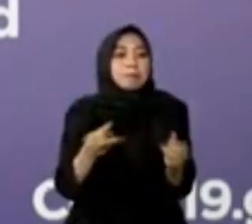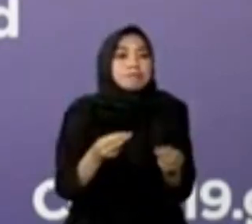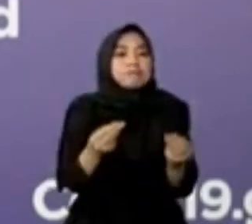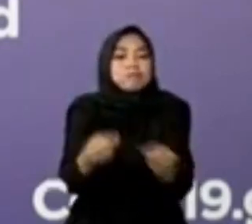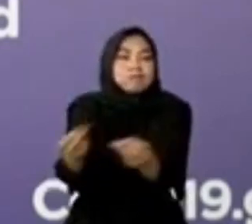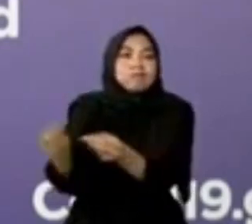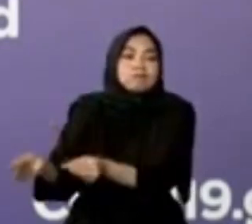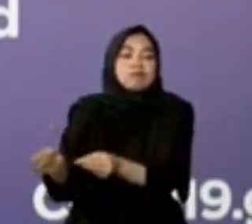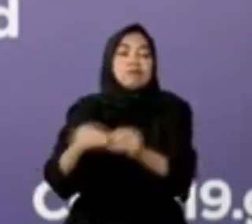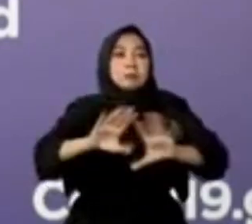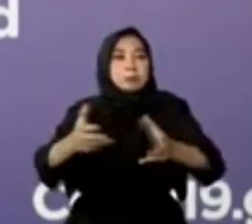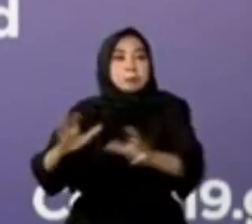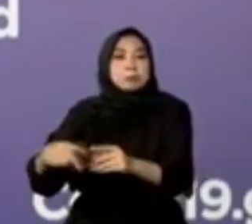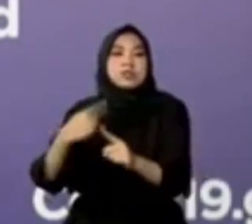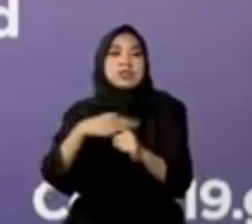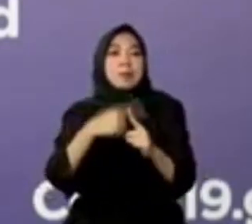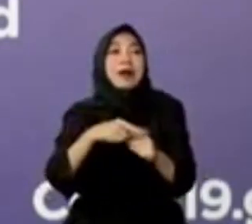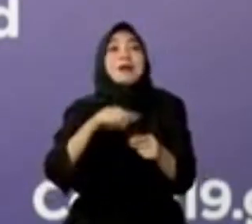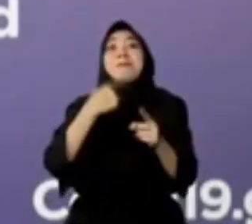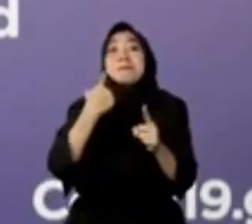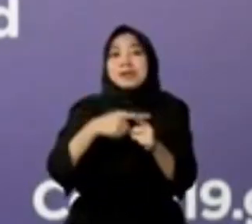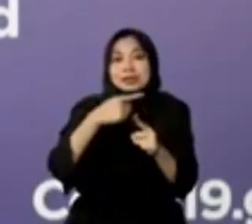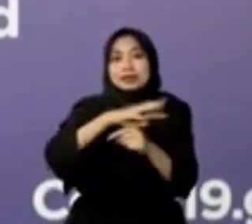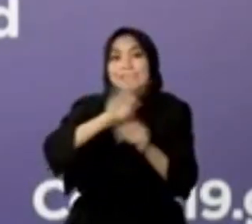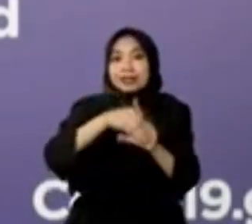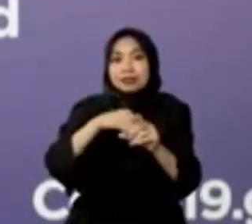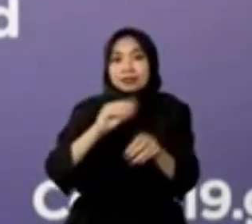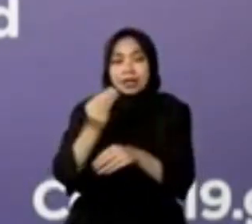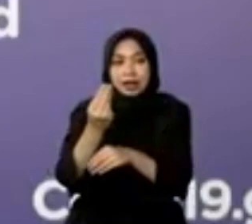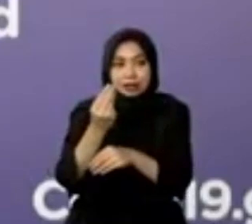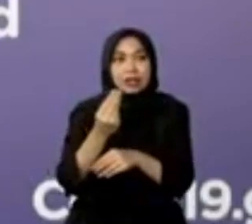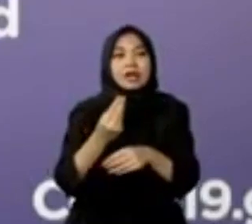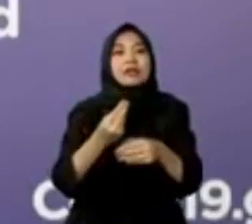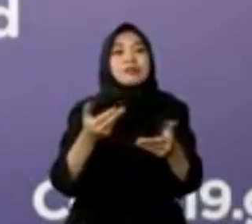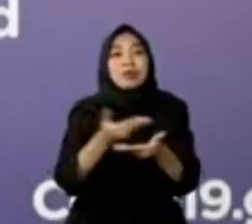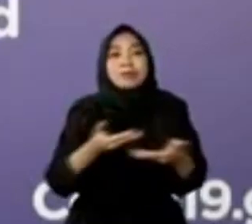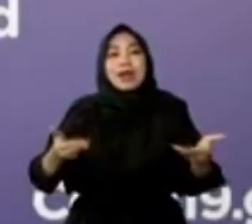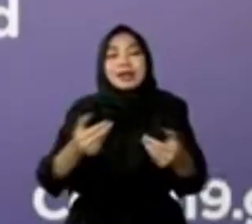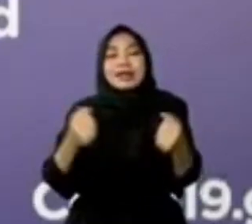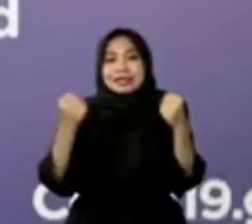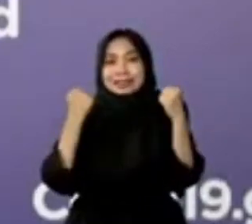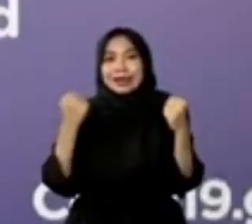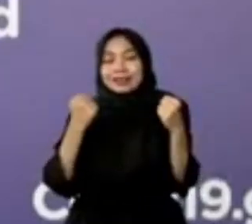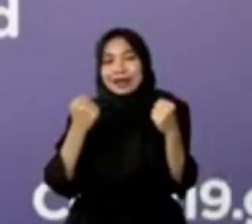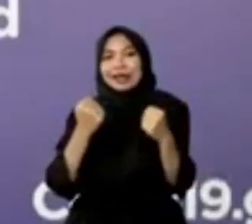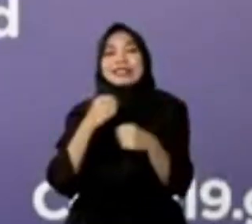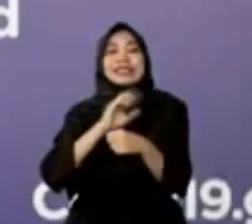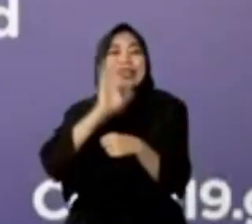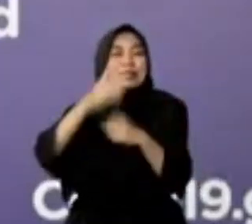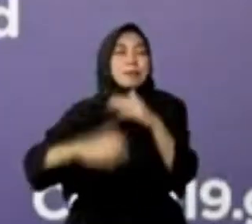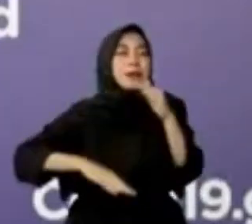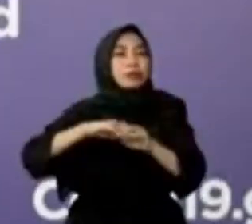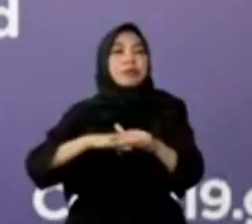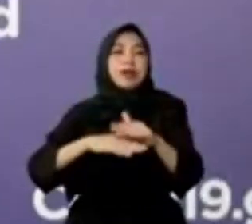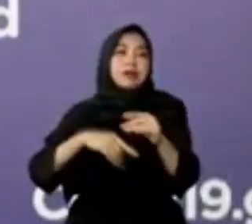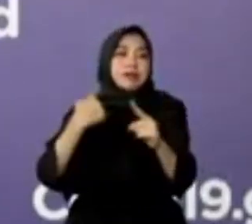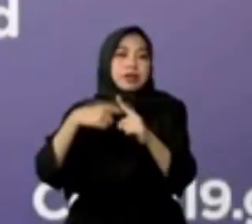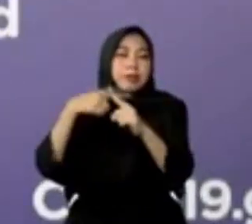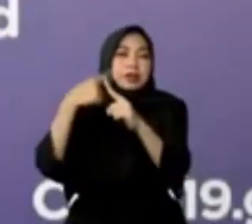seluruh daerah termasuk DKI Jakarta, kapasitas pelayanan kesehatan akan terus dimaksimalkan